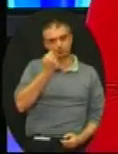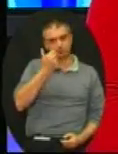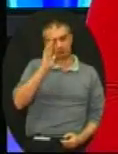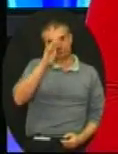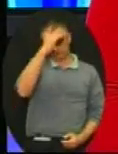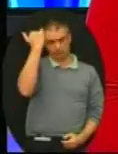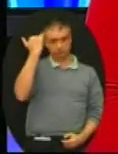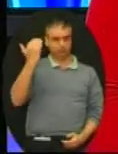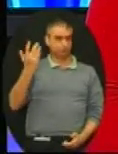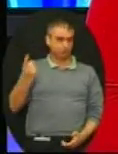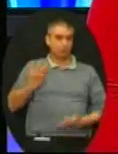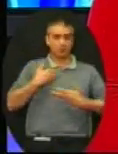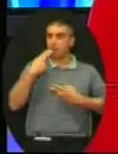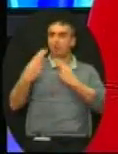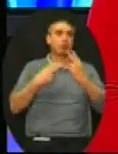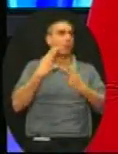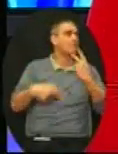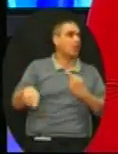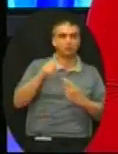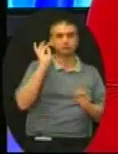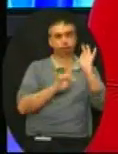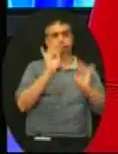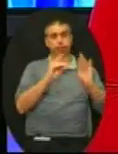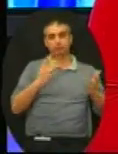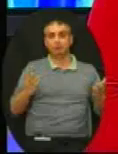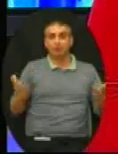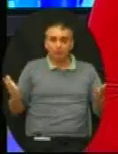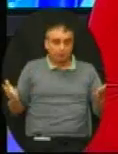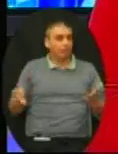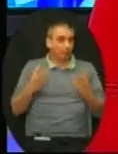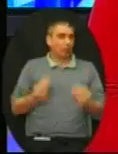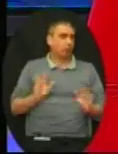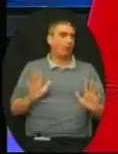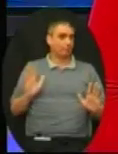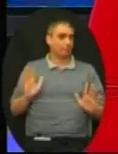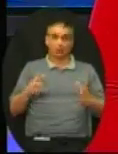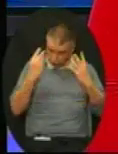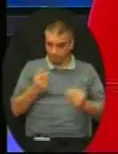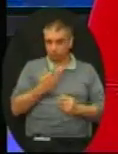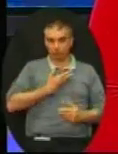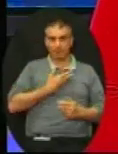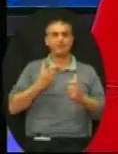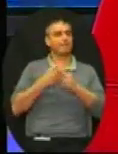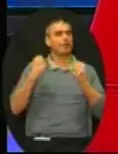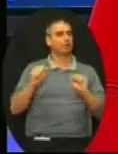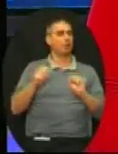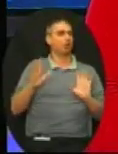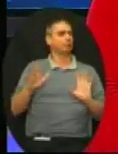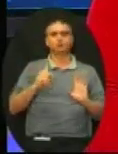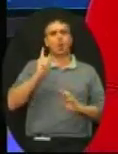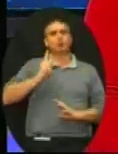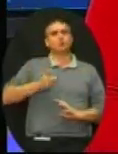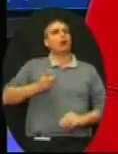מדי רחוק. קיבל תגובות, ריקושטים, וטוב שכך. טוב שכך. מפלגה דמוקרטית לא